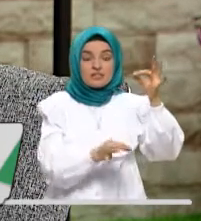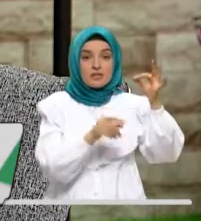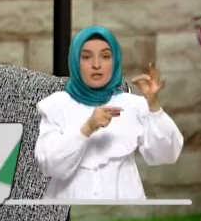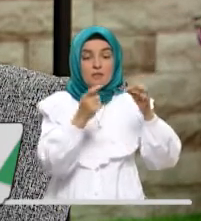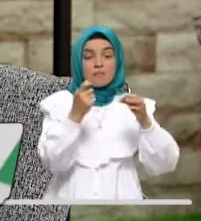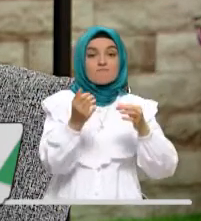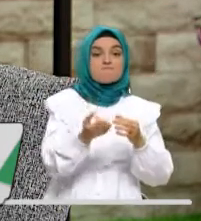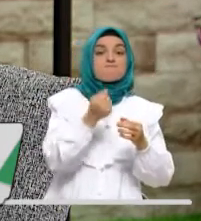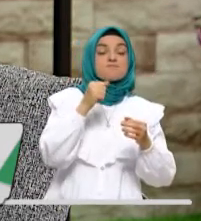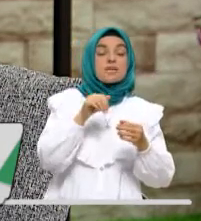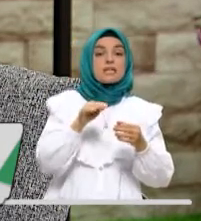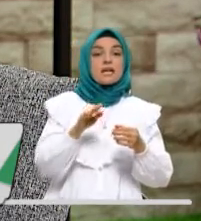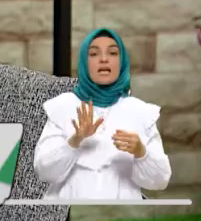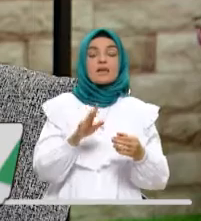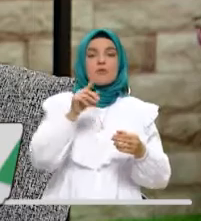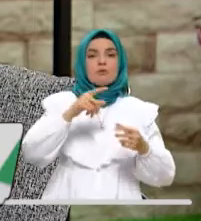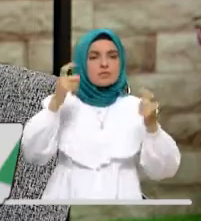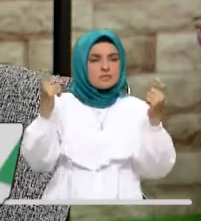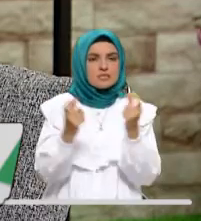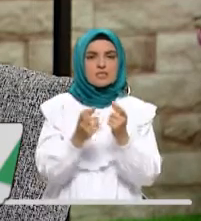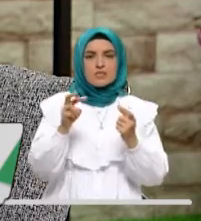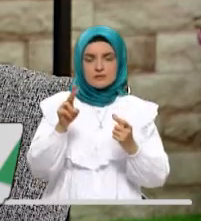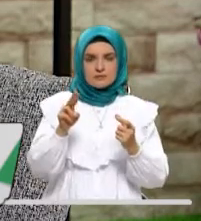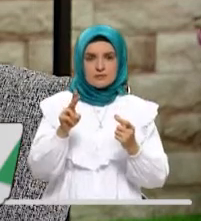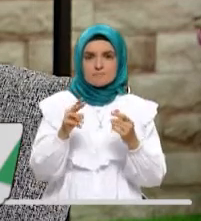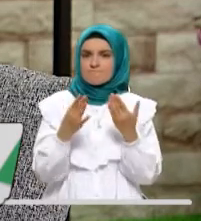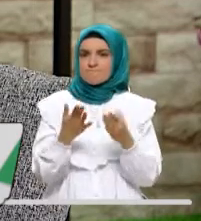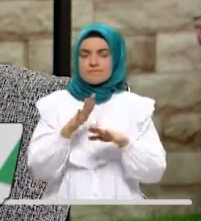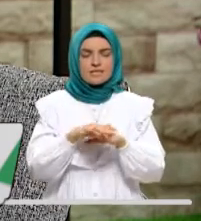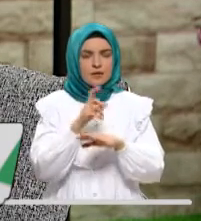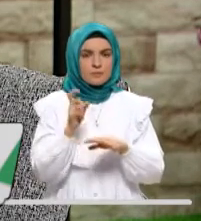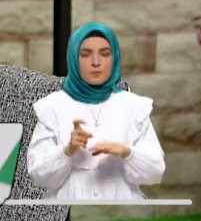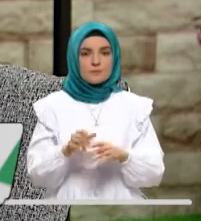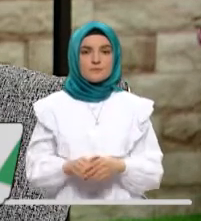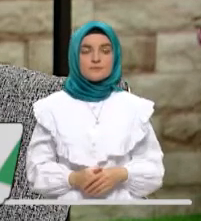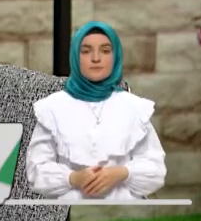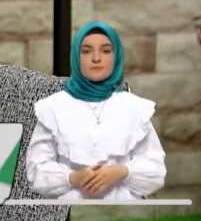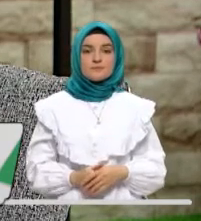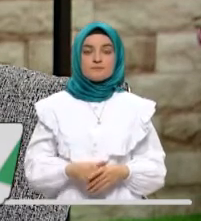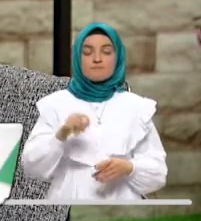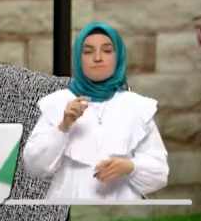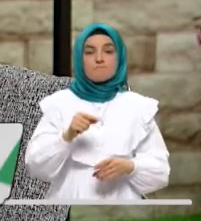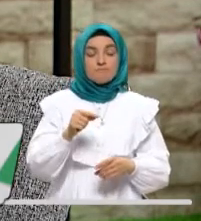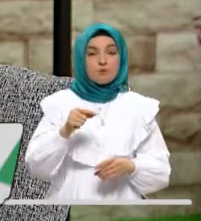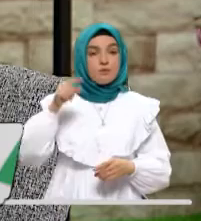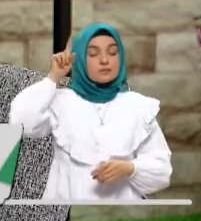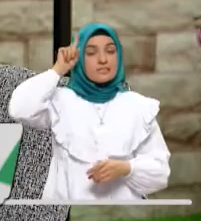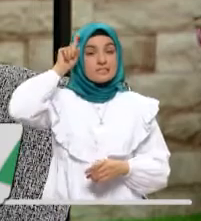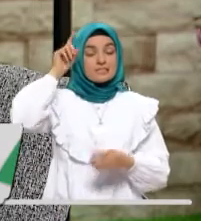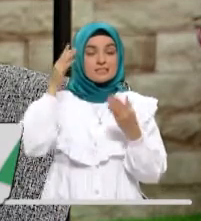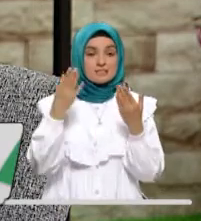kişiler değiller. Orası bir şirkettir. İşte ne yapıyor bir de Hürrem Sultan? Bakın bu ticari zeka. Aslında